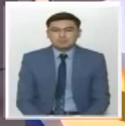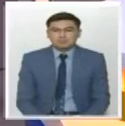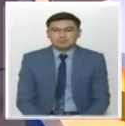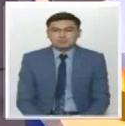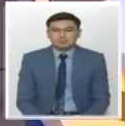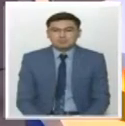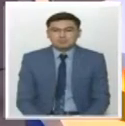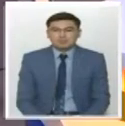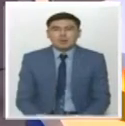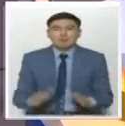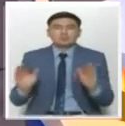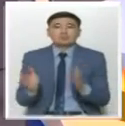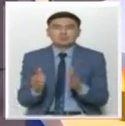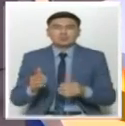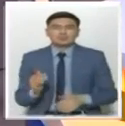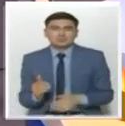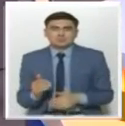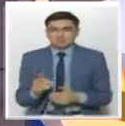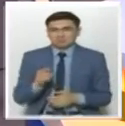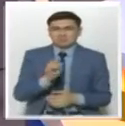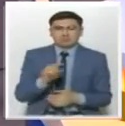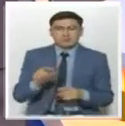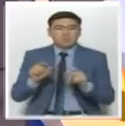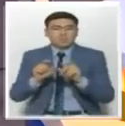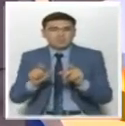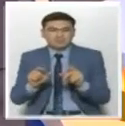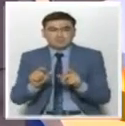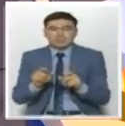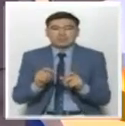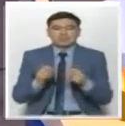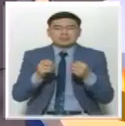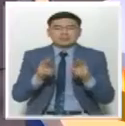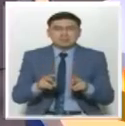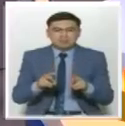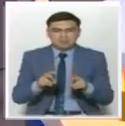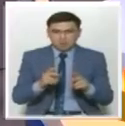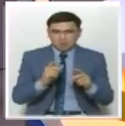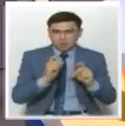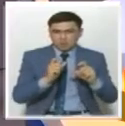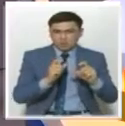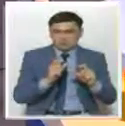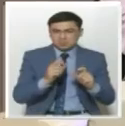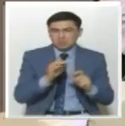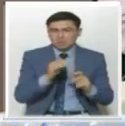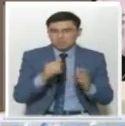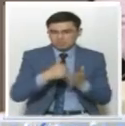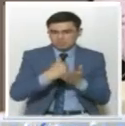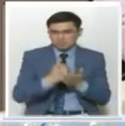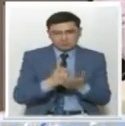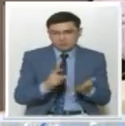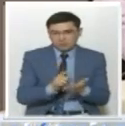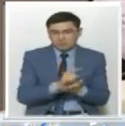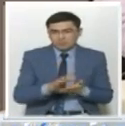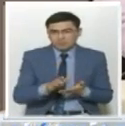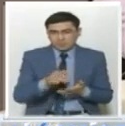Енді шағын кәсіп субъектілер мен дүкенелеріне тауарларға арналған ілеспе жүк құжатты рәсімдеудің қажеті жоқ. Еске салайық,